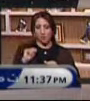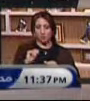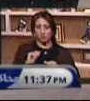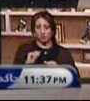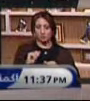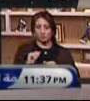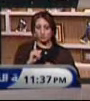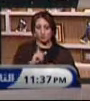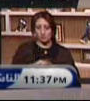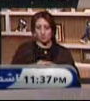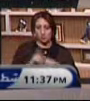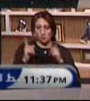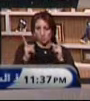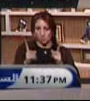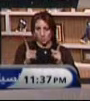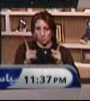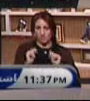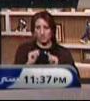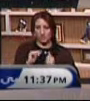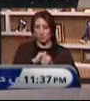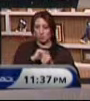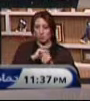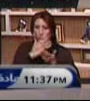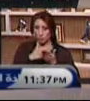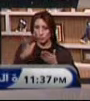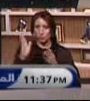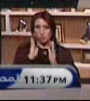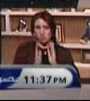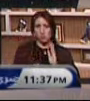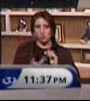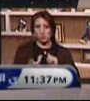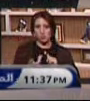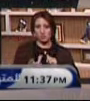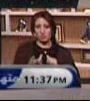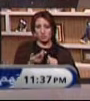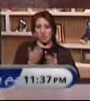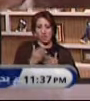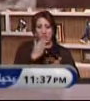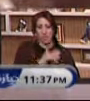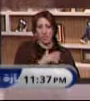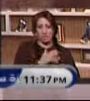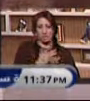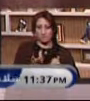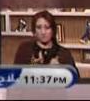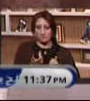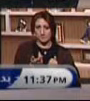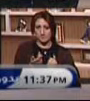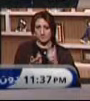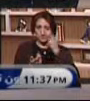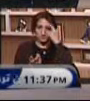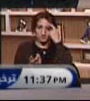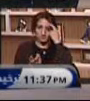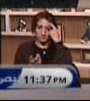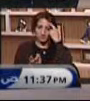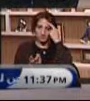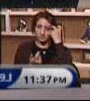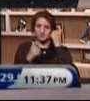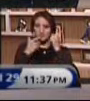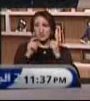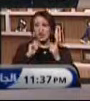له مده حتى ان يتوب قبل الغرغره. حلو مظبوط بس هو ما يعرفش الغرغره دي. طيب لكن الذي يحكم عليه